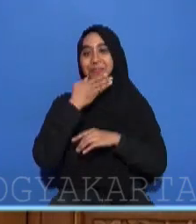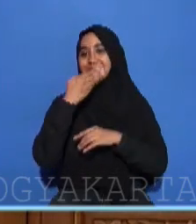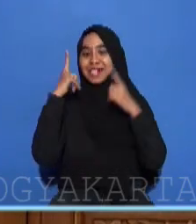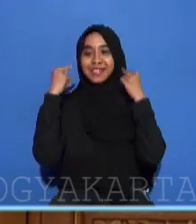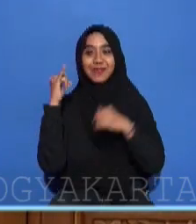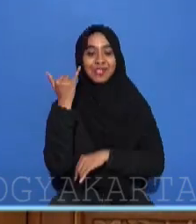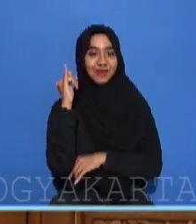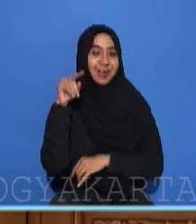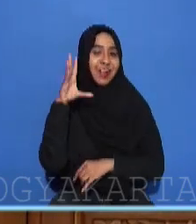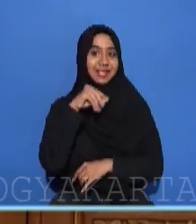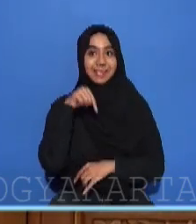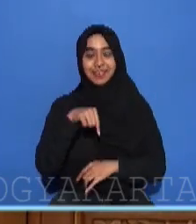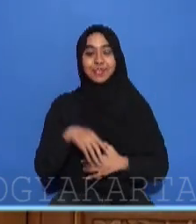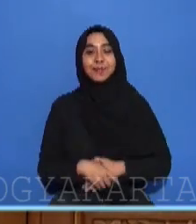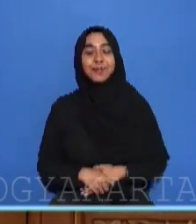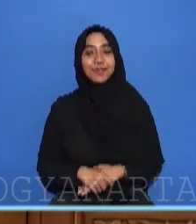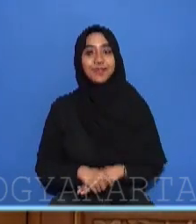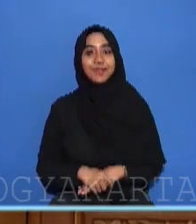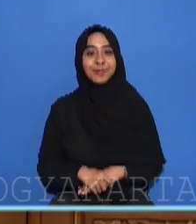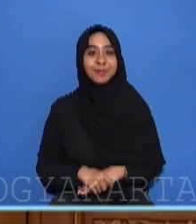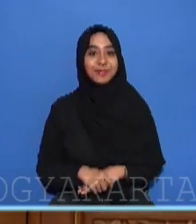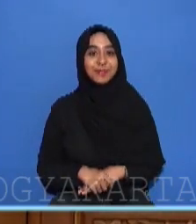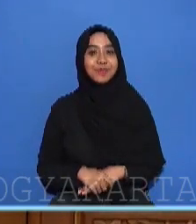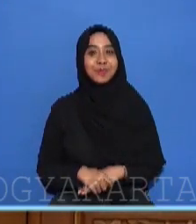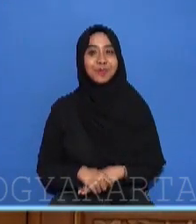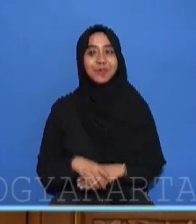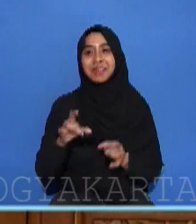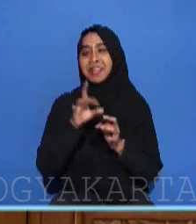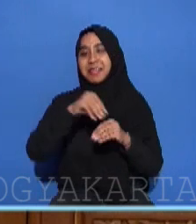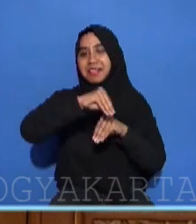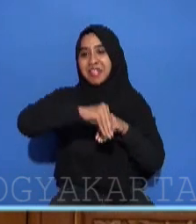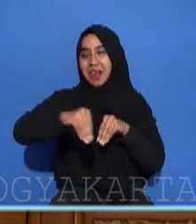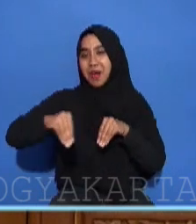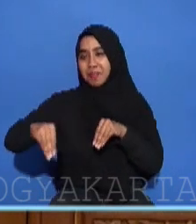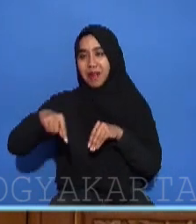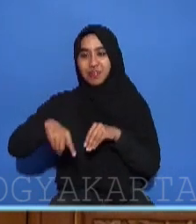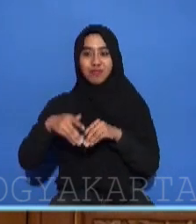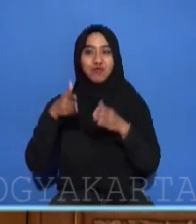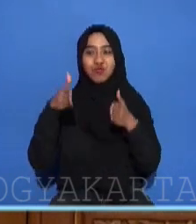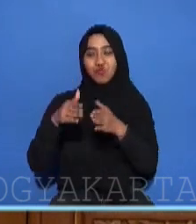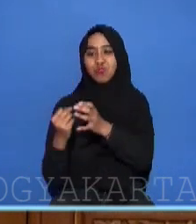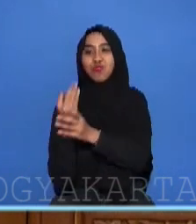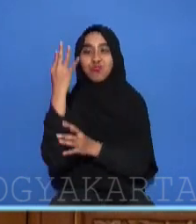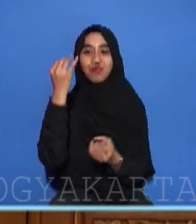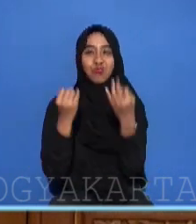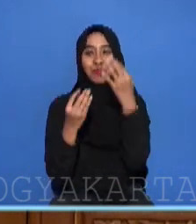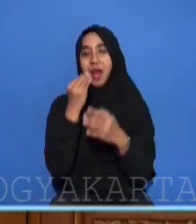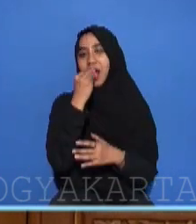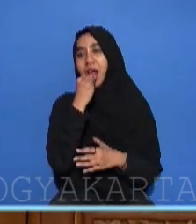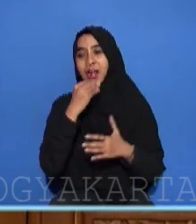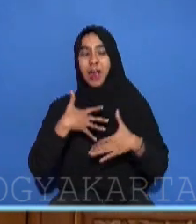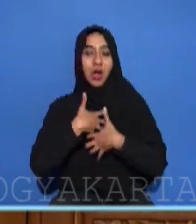tanaman kolonjono mencerahkan setunggaleng jenis tanaman Engkang datos pakan ijeman rojokoyo anggenipun